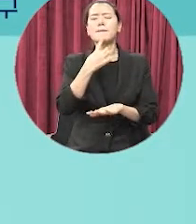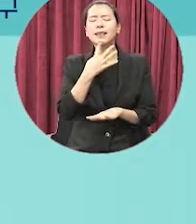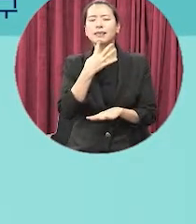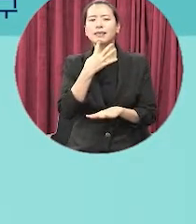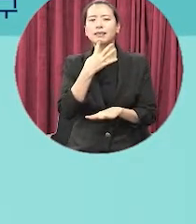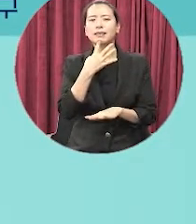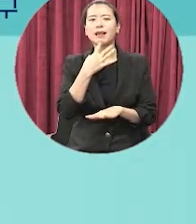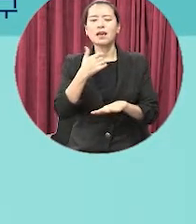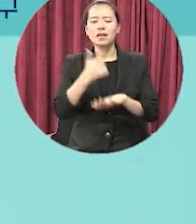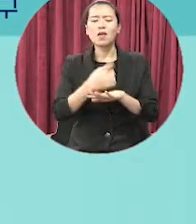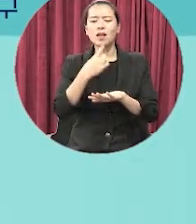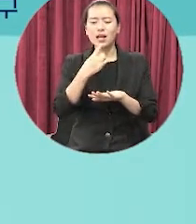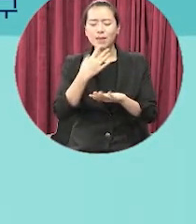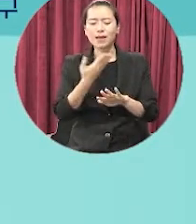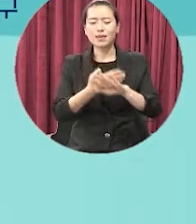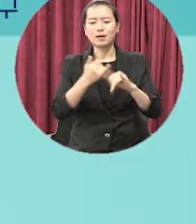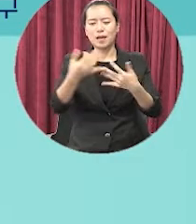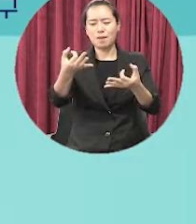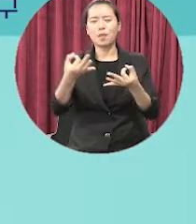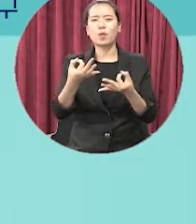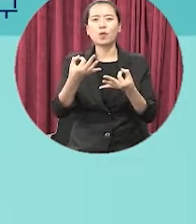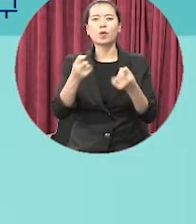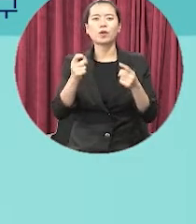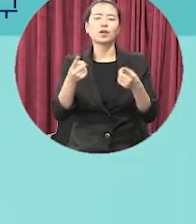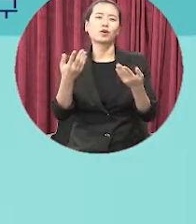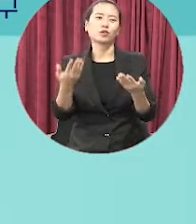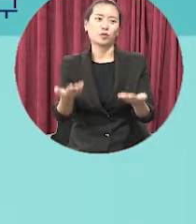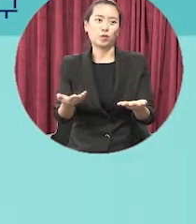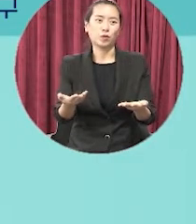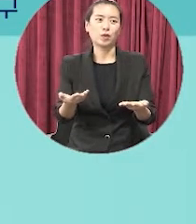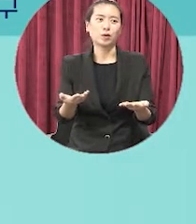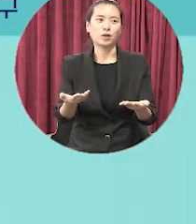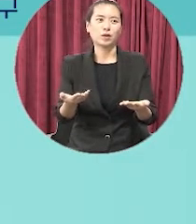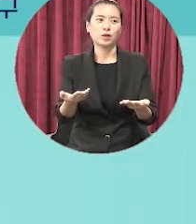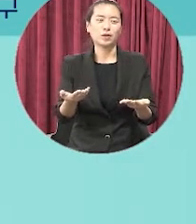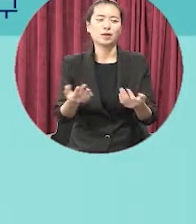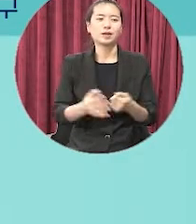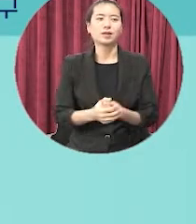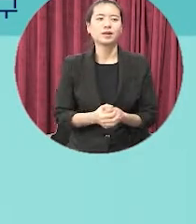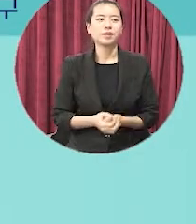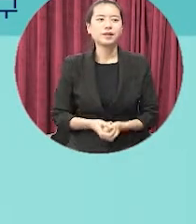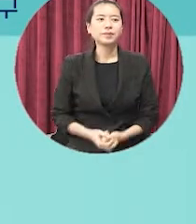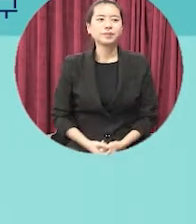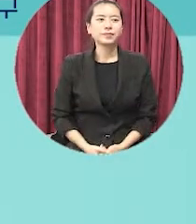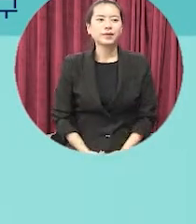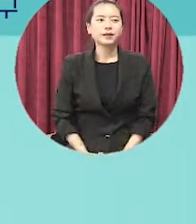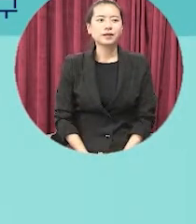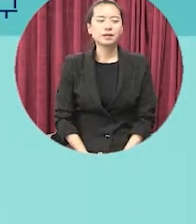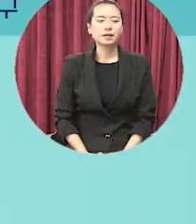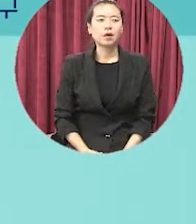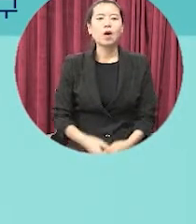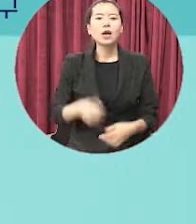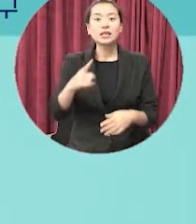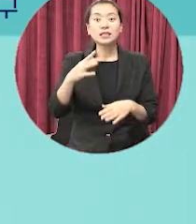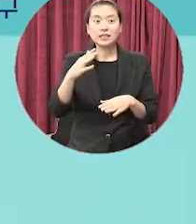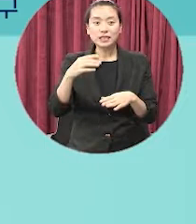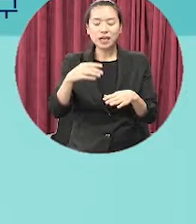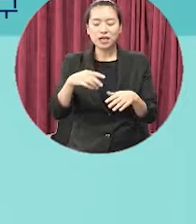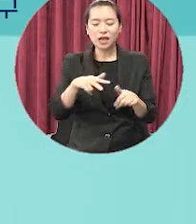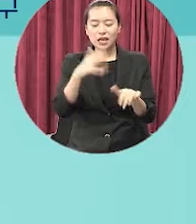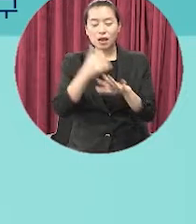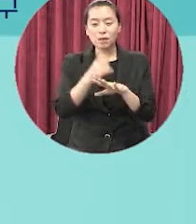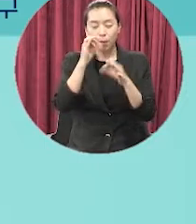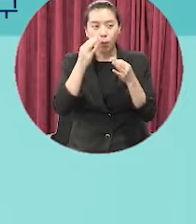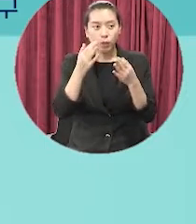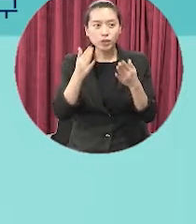바깥으로 나가게 하자는 겁니다 그래서 이거를 데이터 표준을 우리가 어어 막 cdm 컵만 데이터 모델은 쓰고 있고 이러고 또 우리가